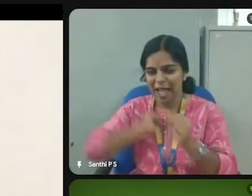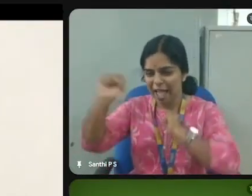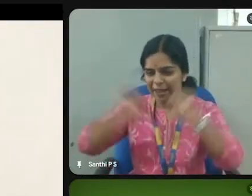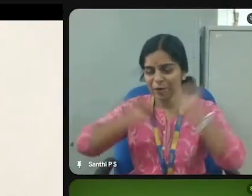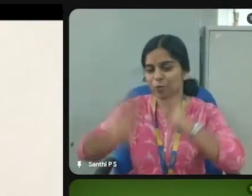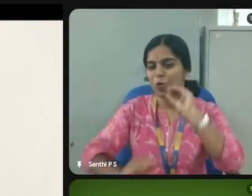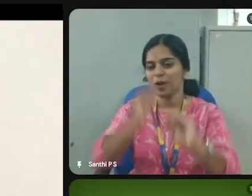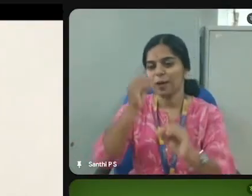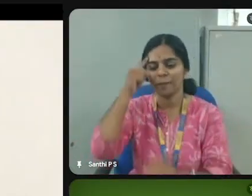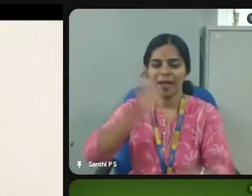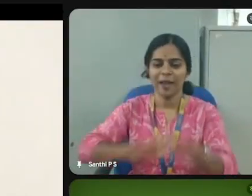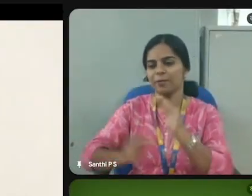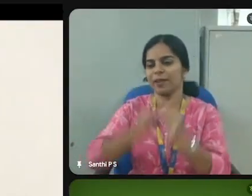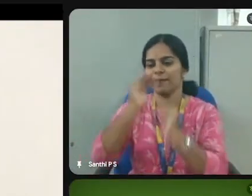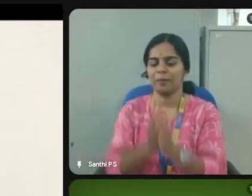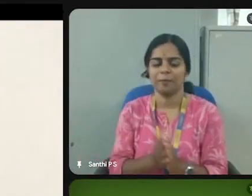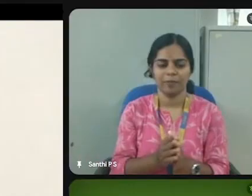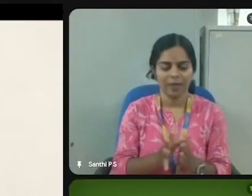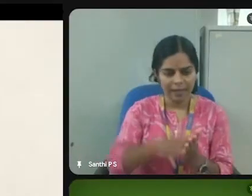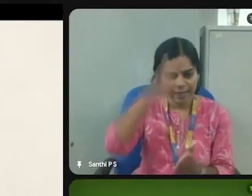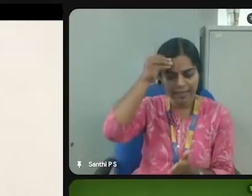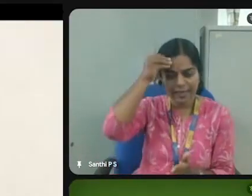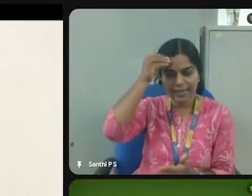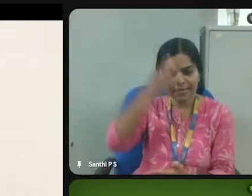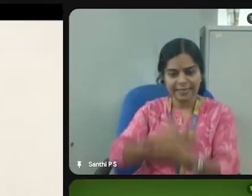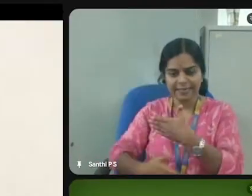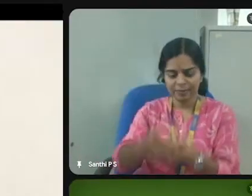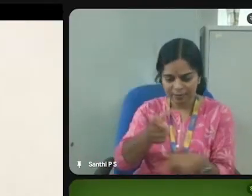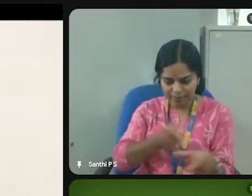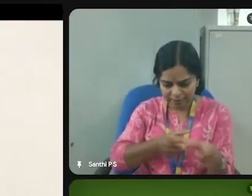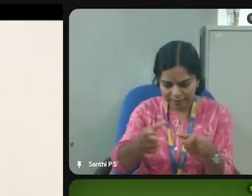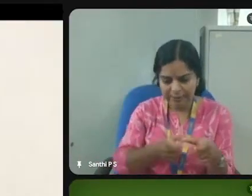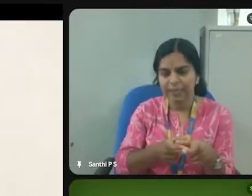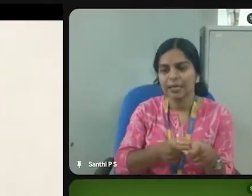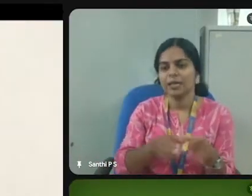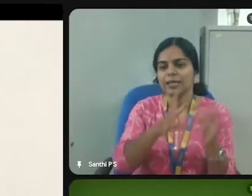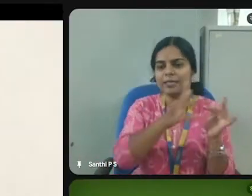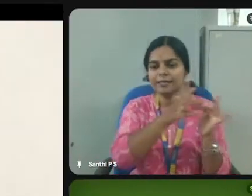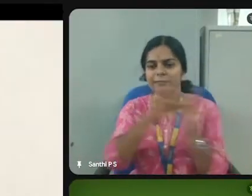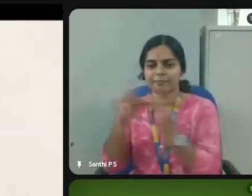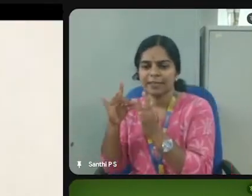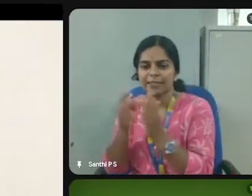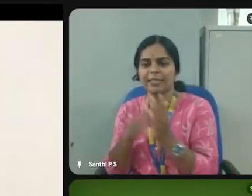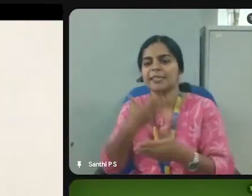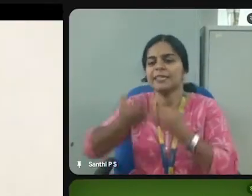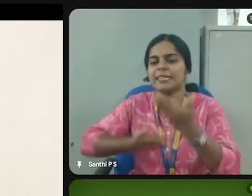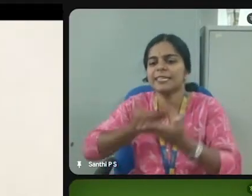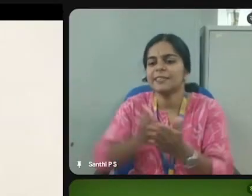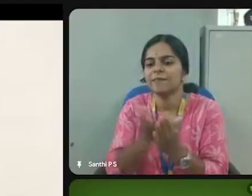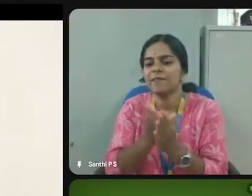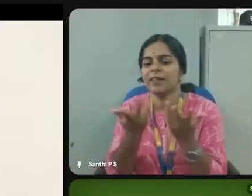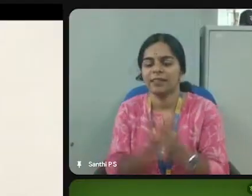പറ്റും. പഠന പരിമിതി നിയന്ത്രിക്കാൻ സഹായിക്കുന്ന പ്രത്യേക പഠന സാങ്കേതിക വിദ്യകൾ എന്തൊക്കെയാണ് മാം?